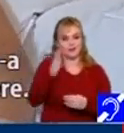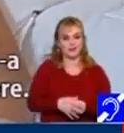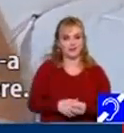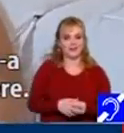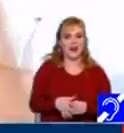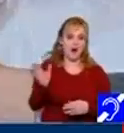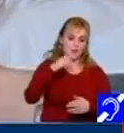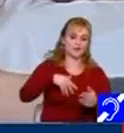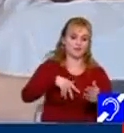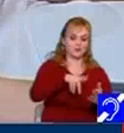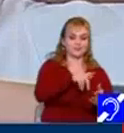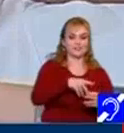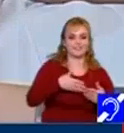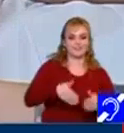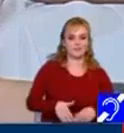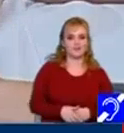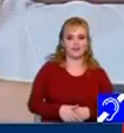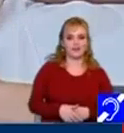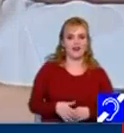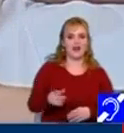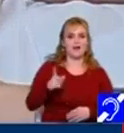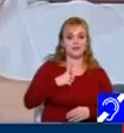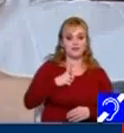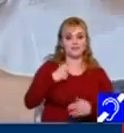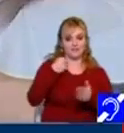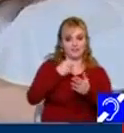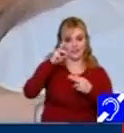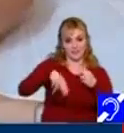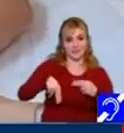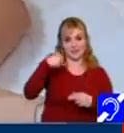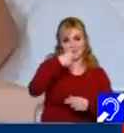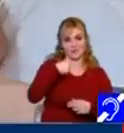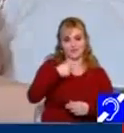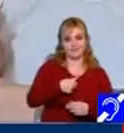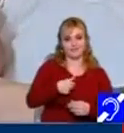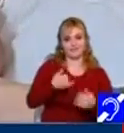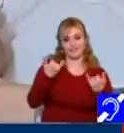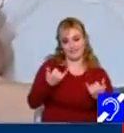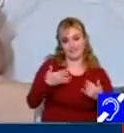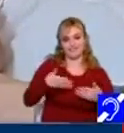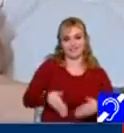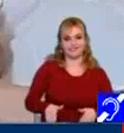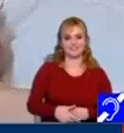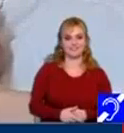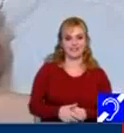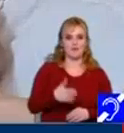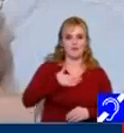роды поехали. Вообще мы ждали ее в конце года. А